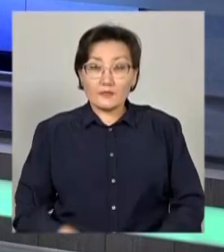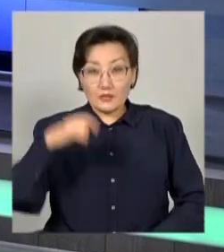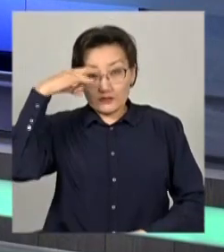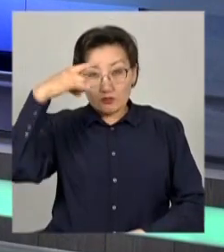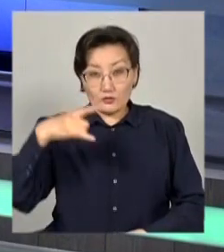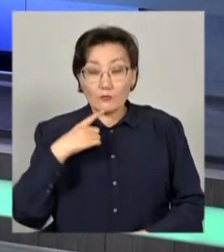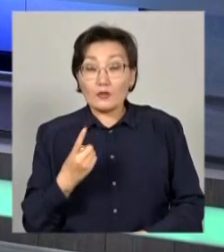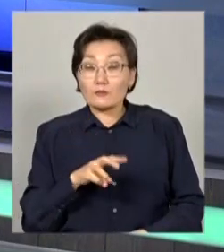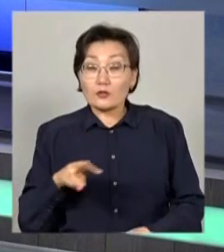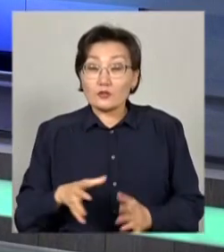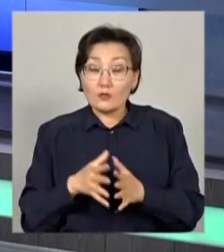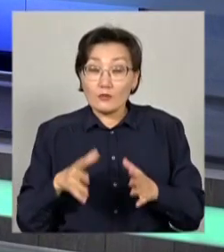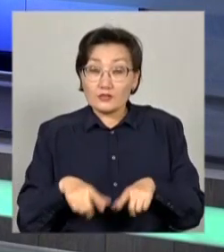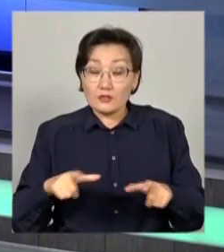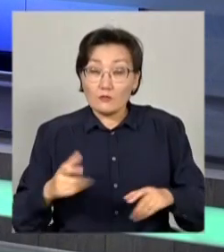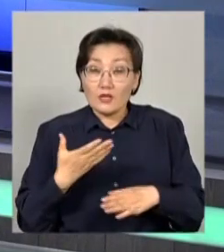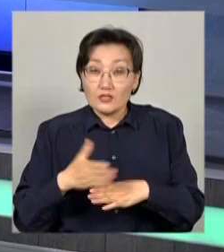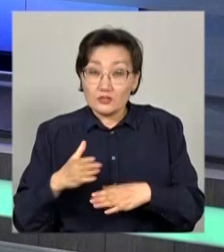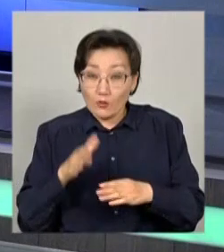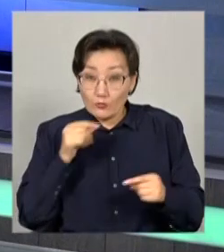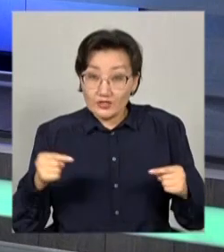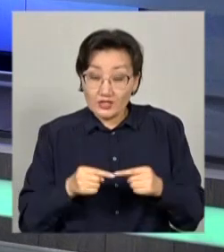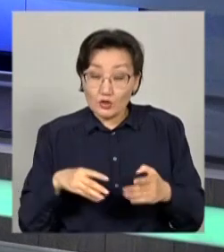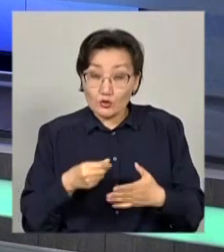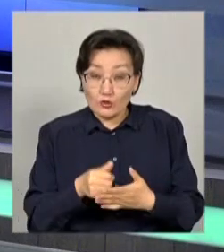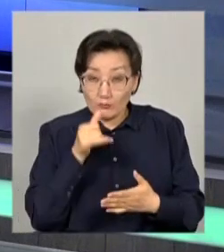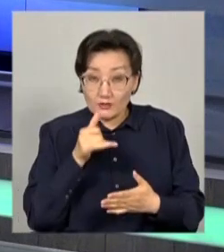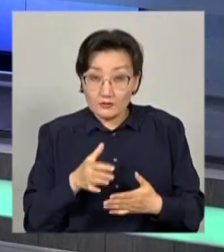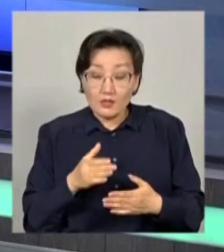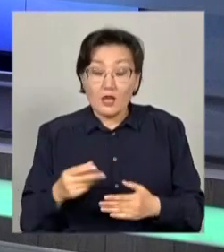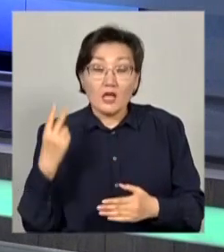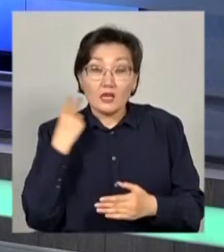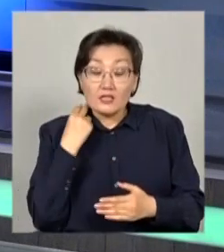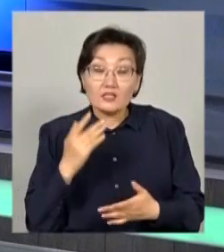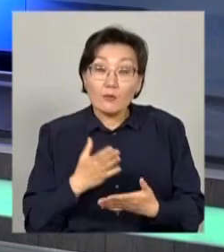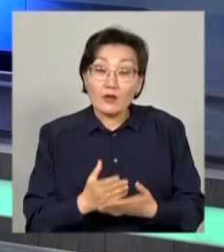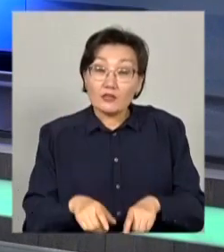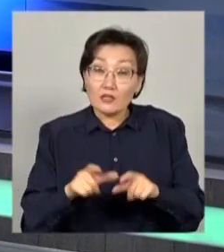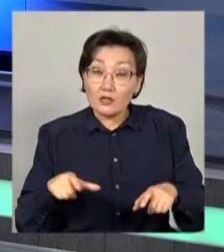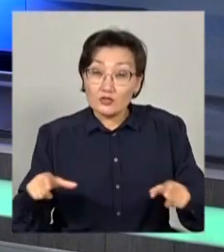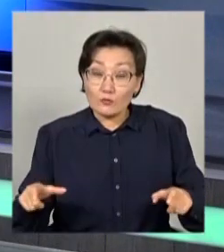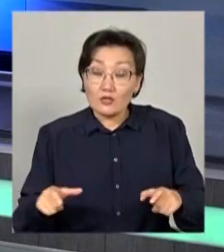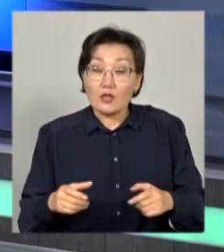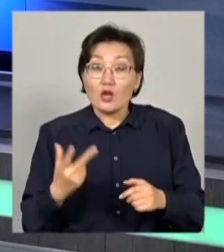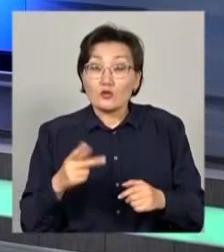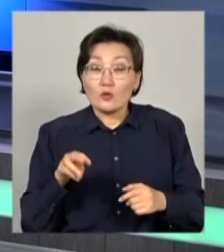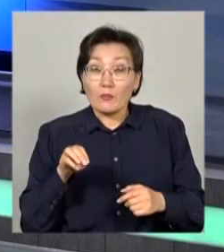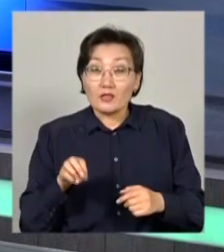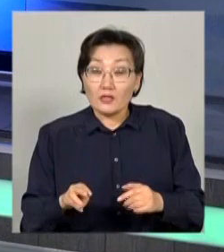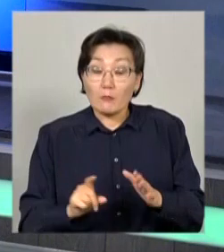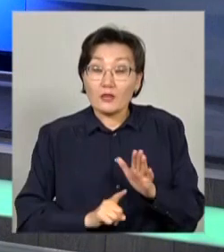Қазақстанда 1 миллионнан астам адам несиесін уақытылы төлей алмай жүр. Қарызға белшесінен батқан азаматтар 3-ші наурыздан